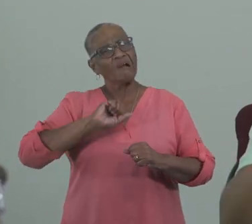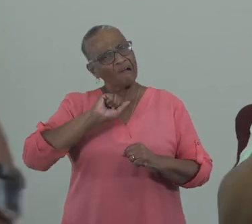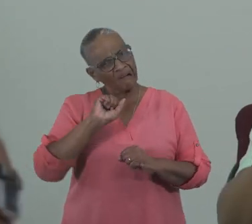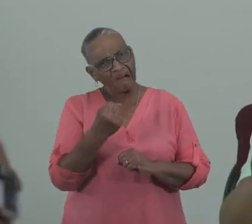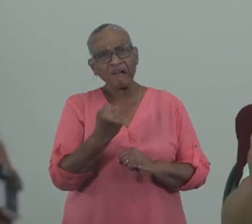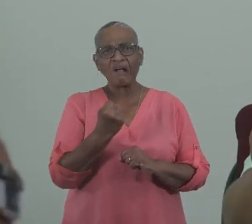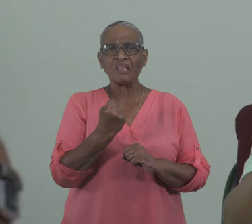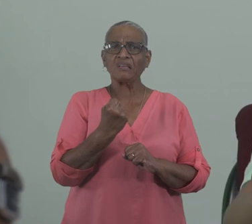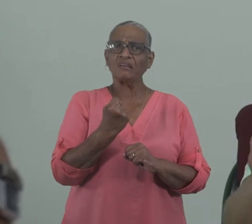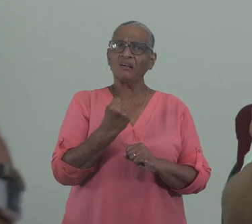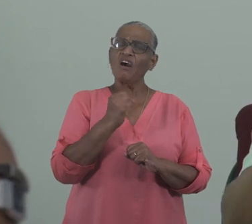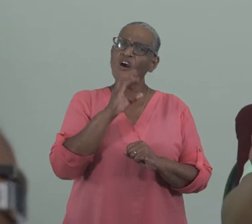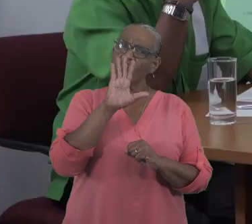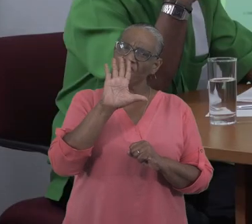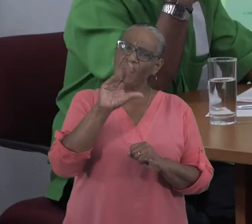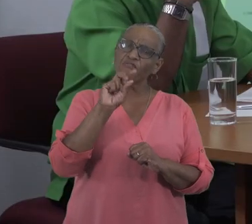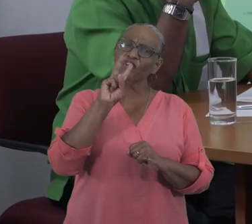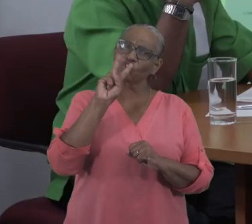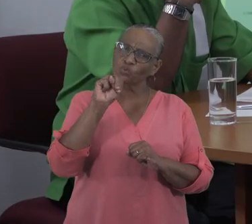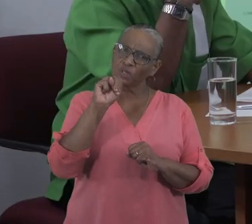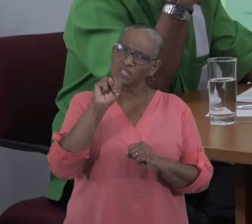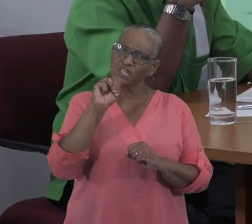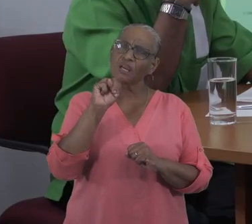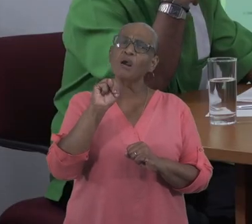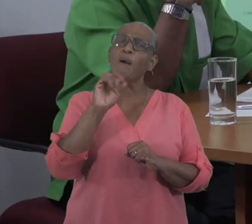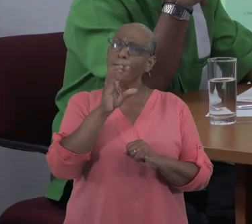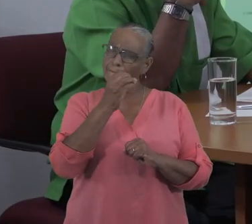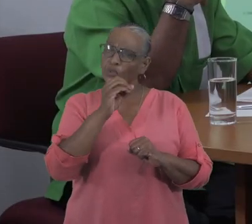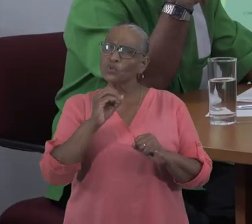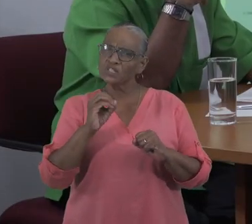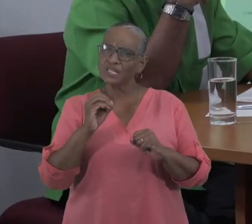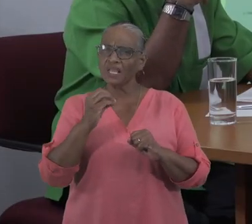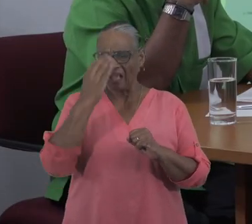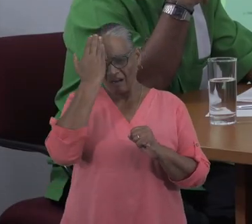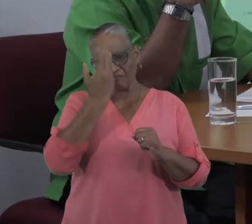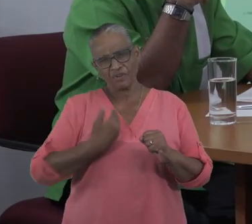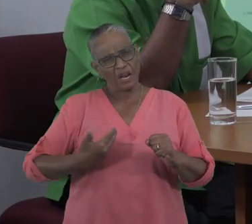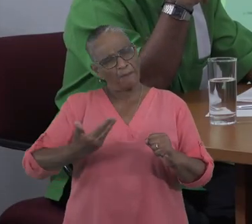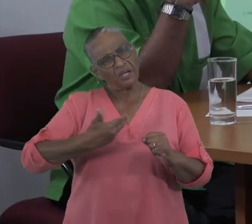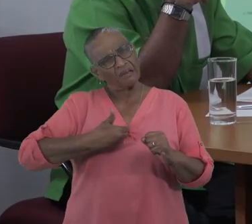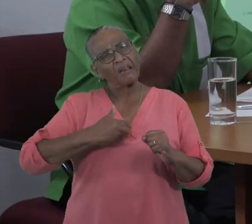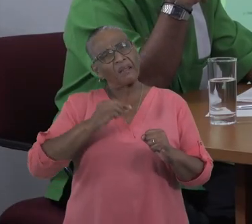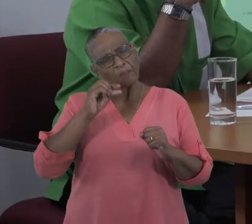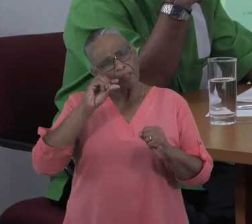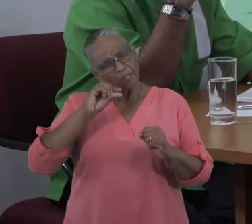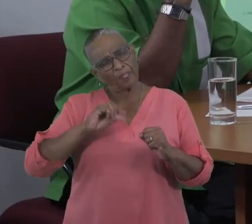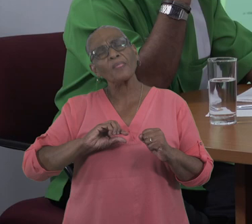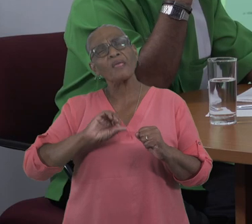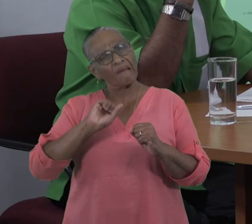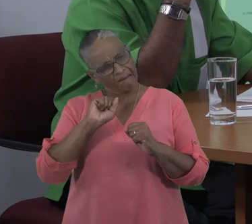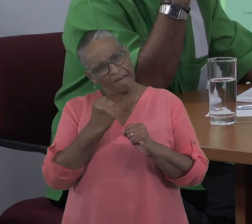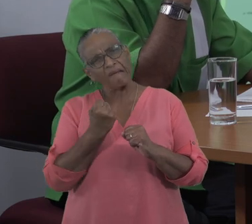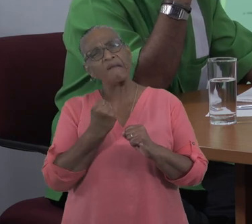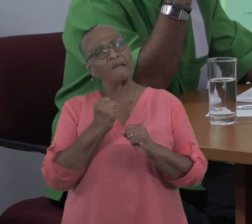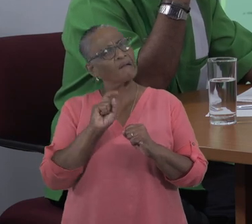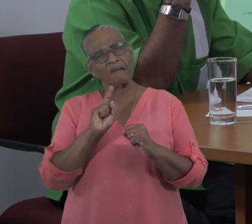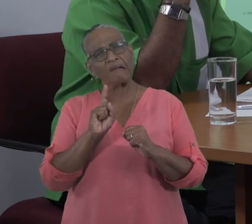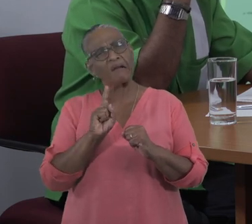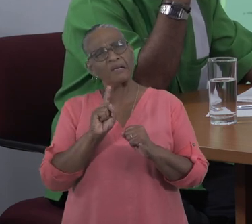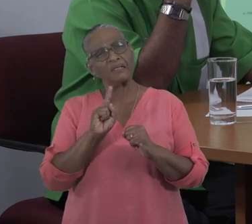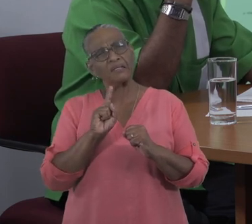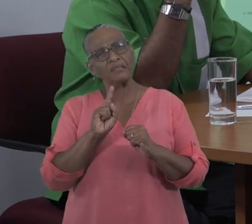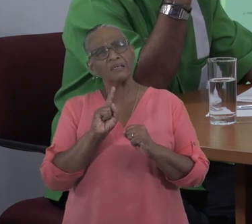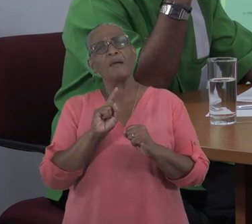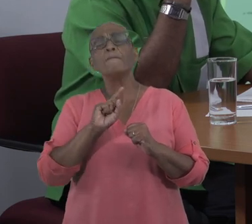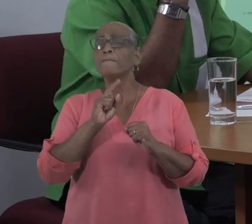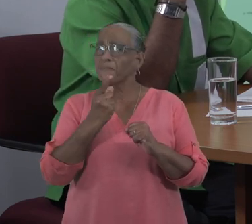van tjawa, van 25% vermindering van de kans op een nieuwe beroerte. En dat zijn goede cijfers. En als